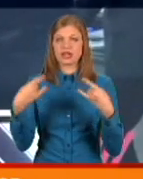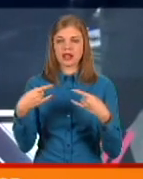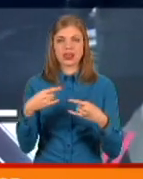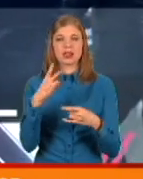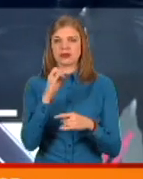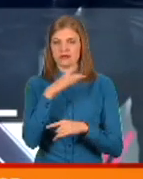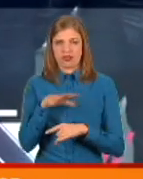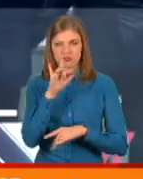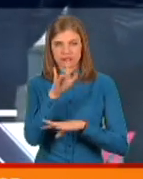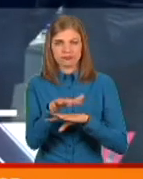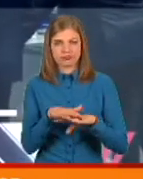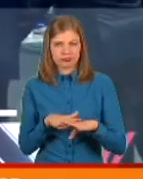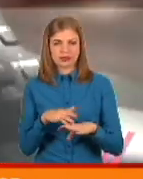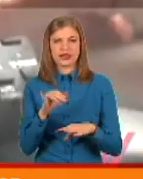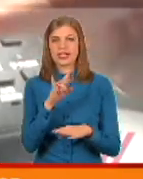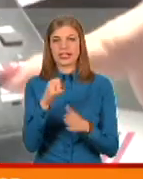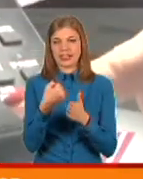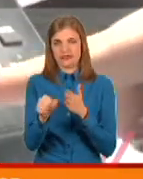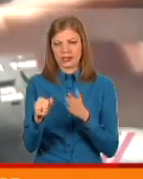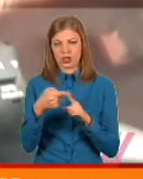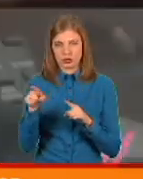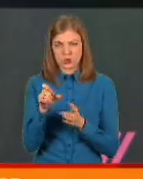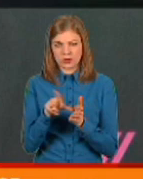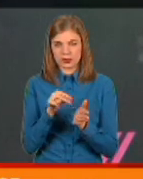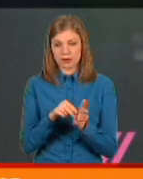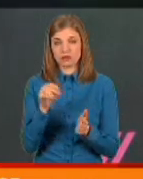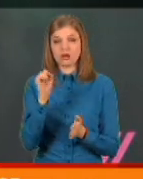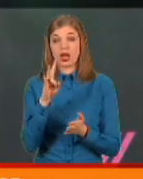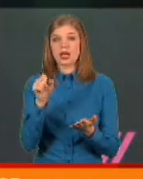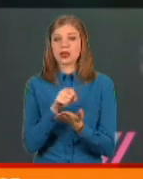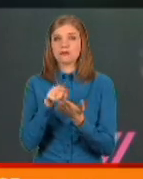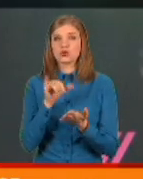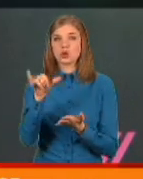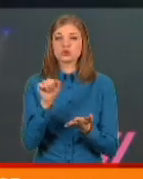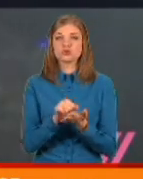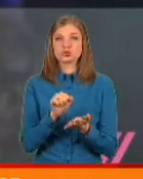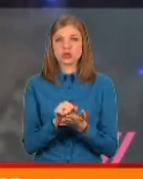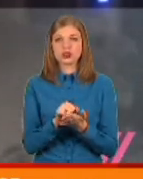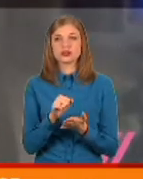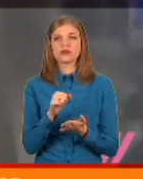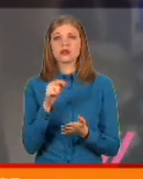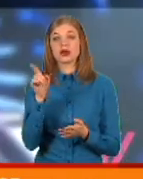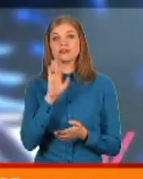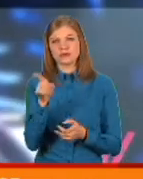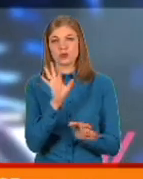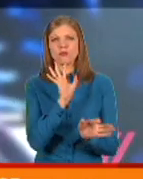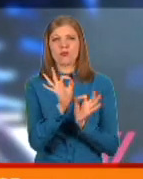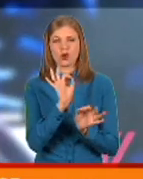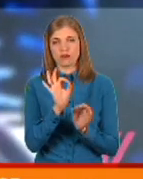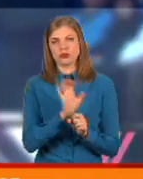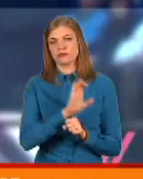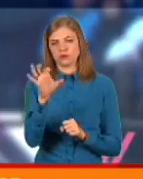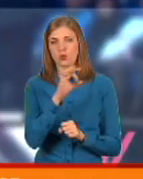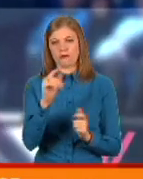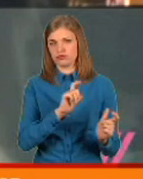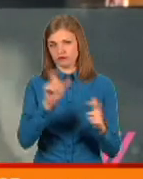не перепросили і не видалили цього фрагменту із запису. А на питання журналістів до Скабєєвої та порадила надсилати